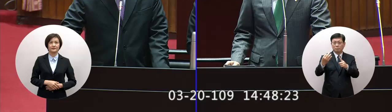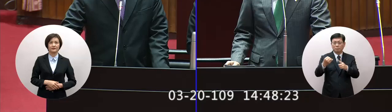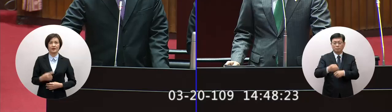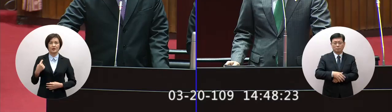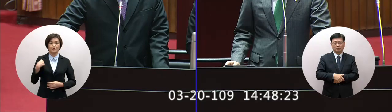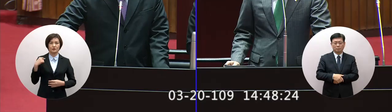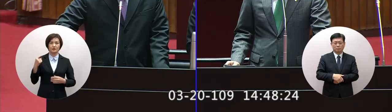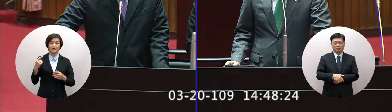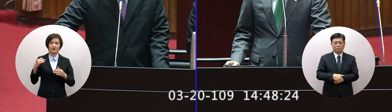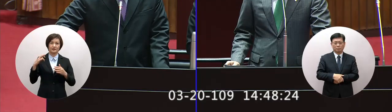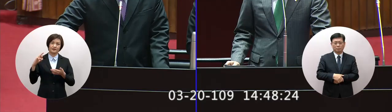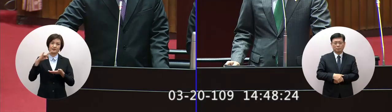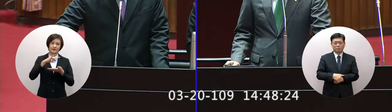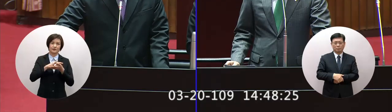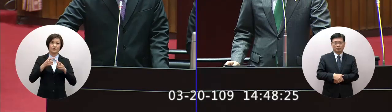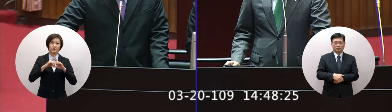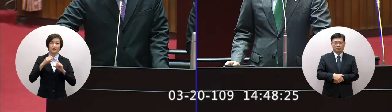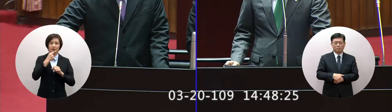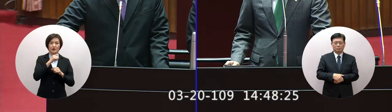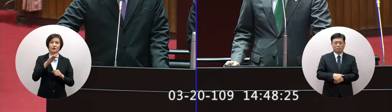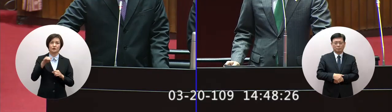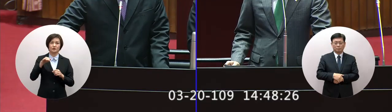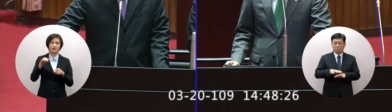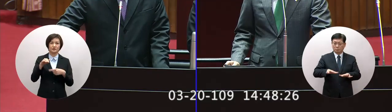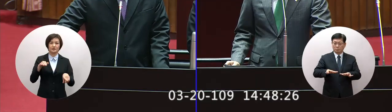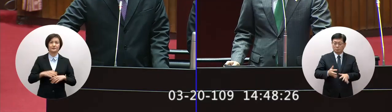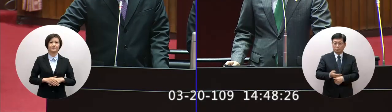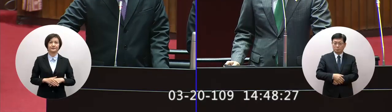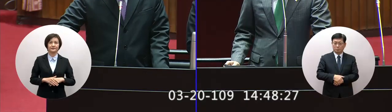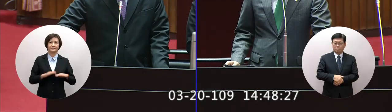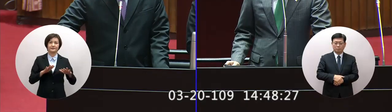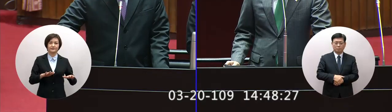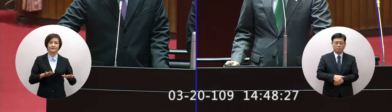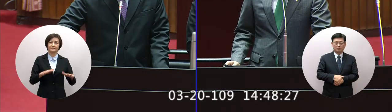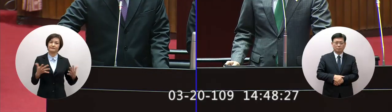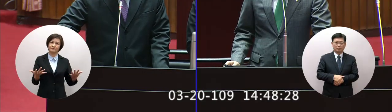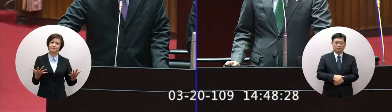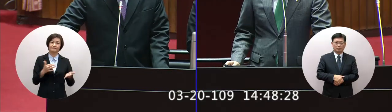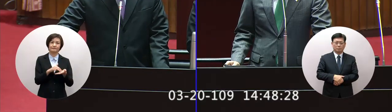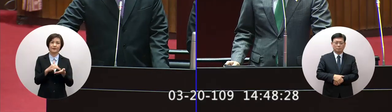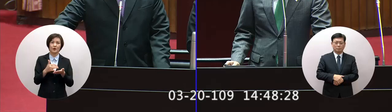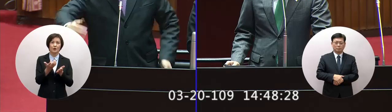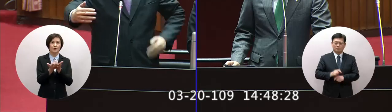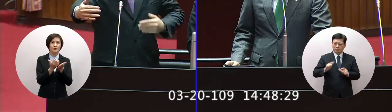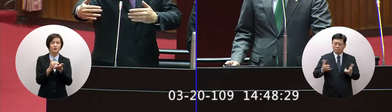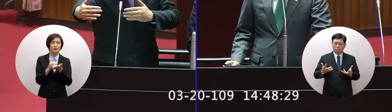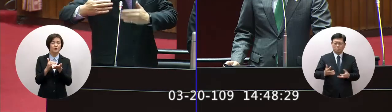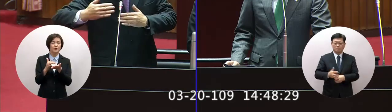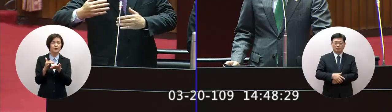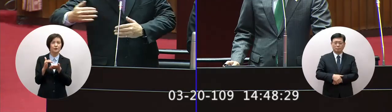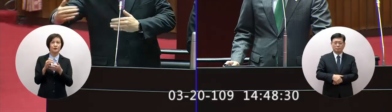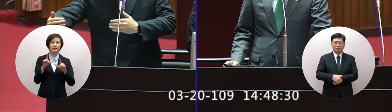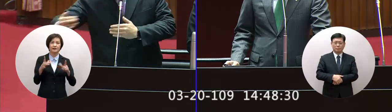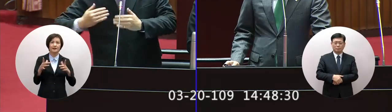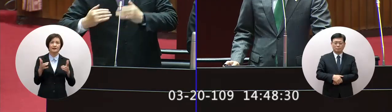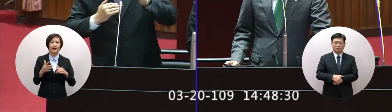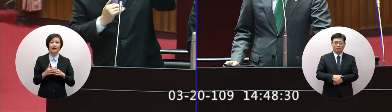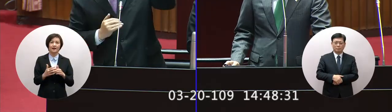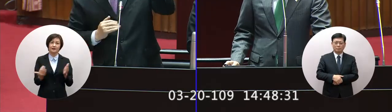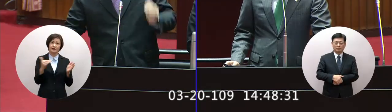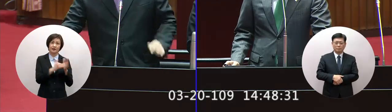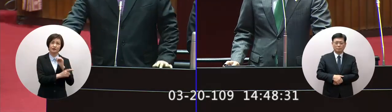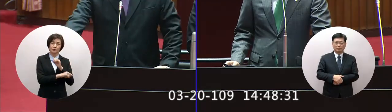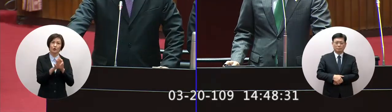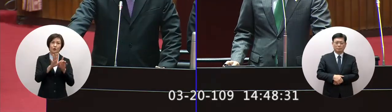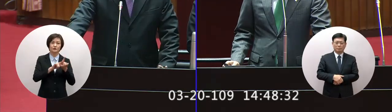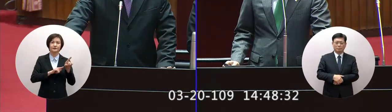昨天有大概将近9000个人入境。 那今天呢？ 今天现在预估了哈，我们因为预估跟最后进来会